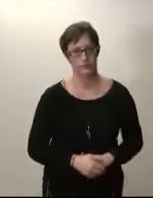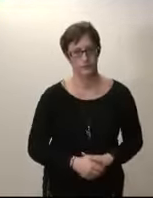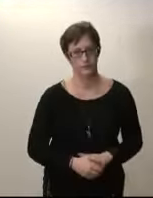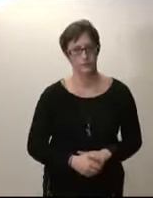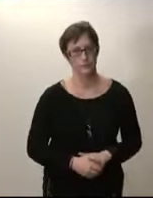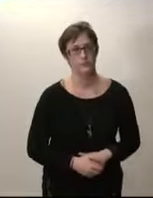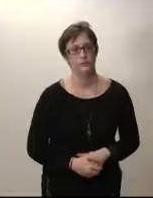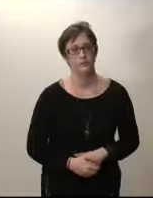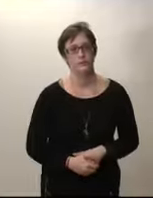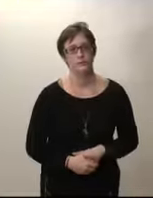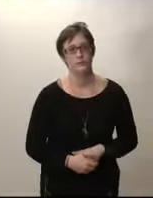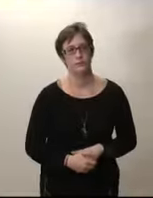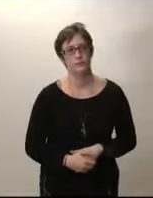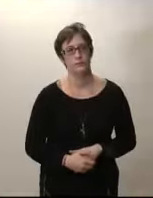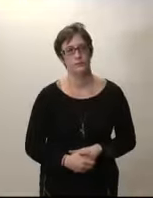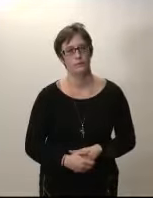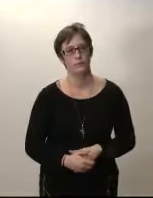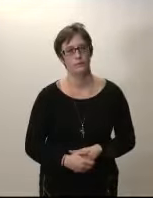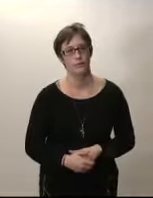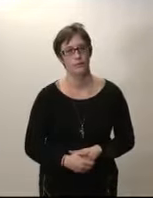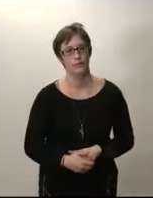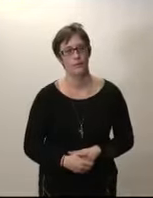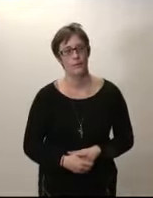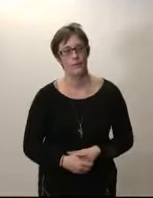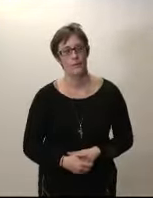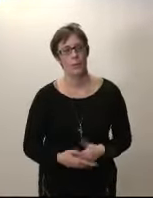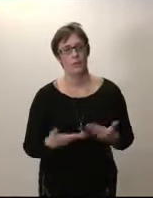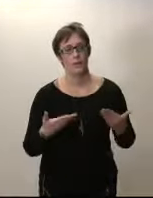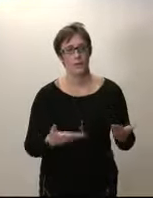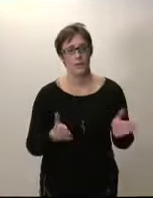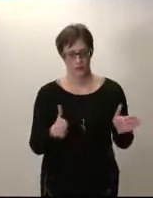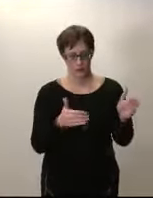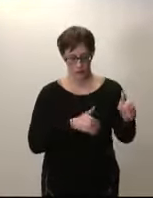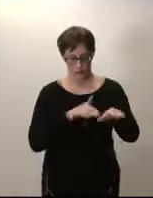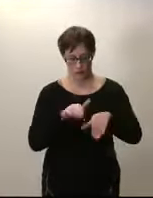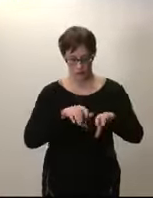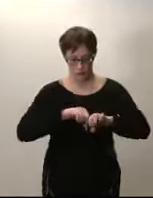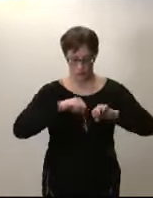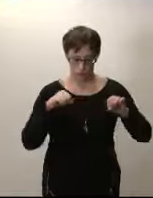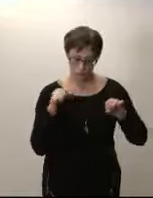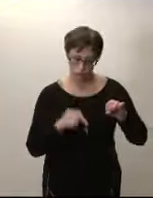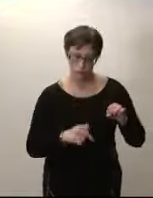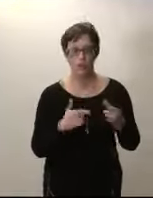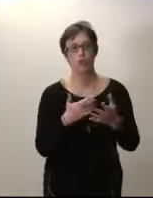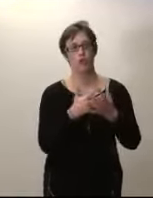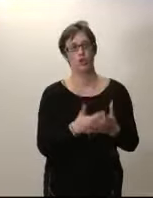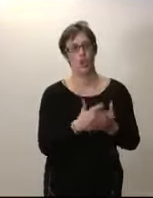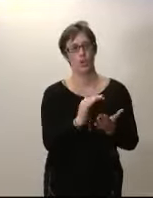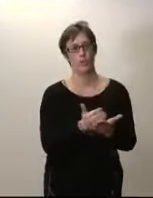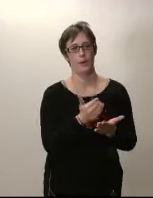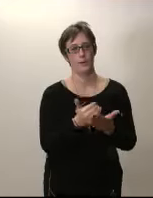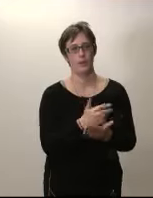Alors, si l'on détaille la section de fonctionnement, les charges de personnel passent